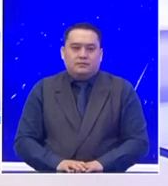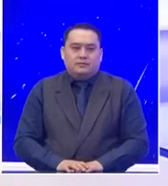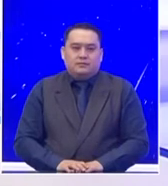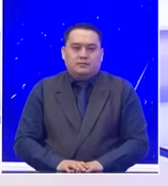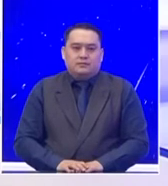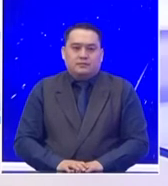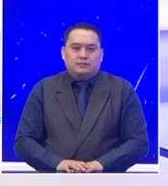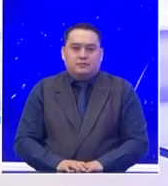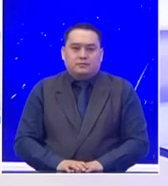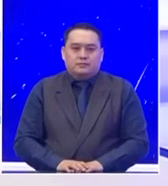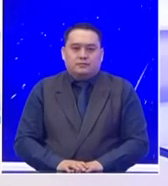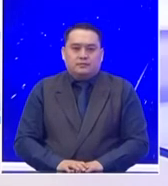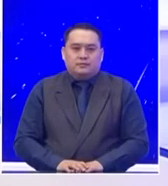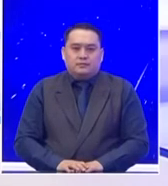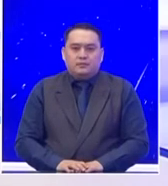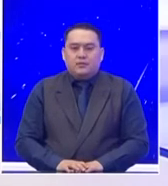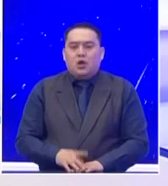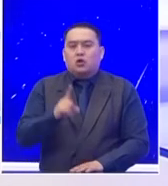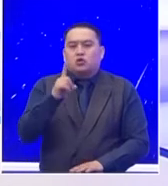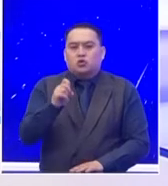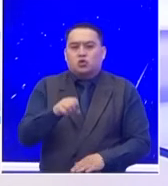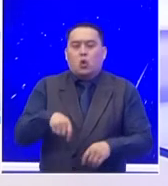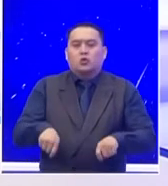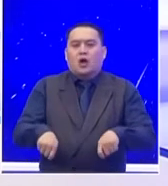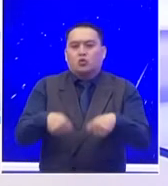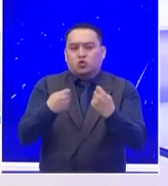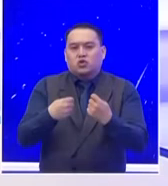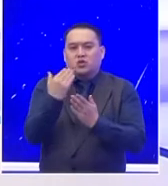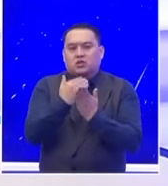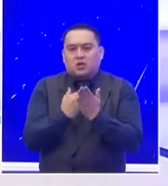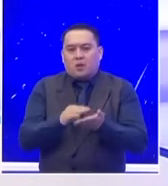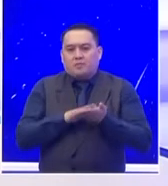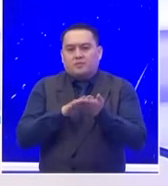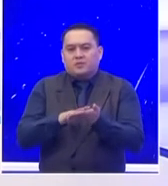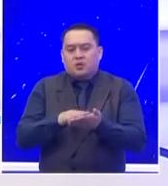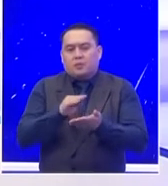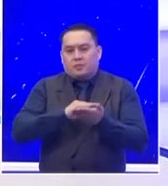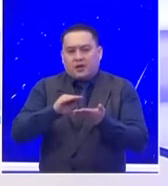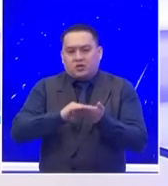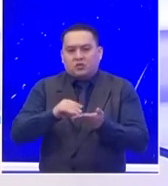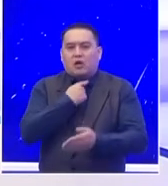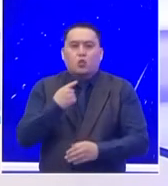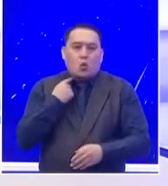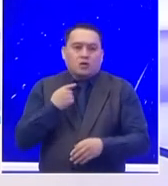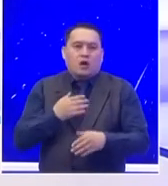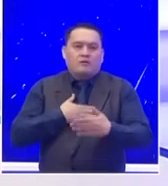Следи за собой, будь осторожен. Более 100 административных протоколов выписали полицейские Талдыкургана в